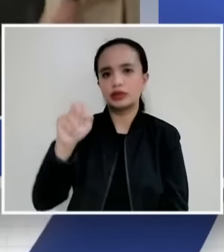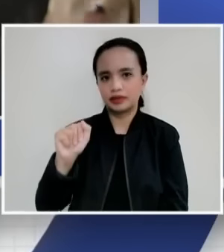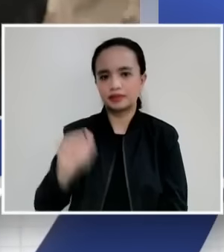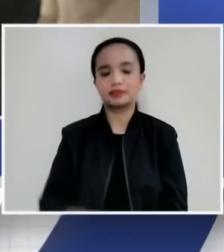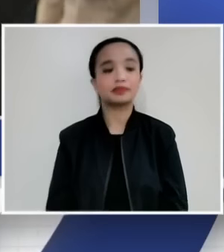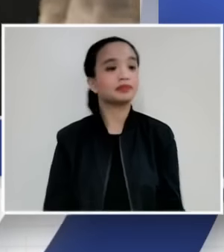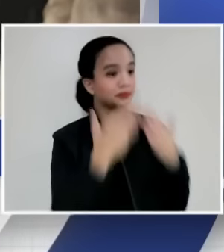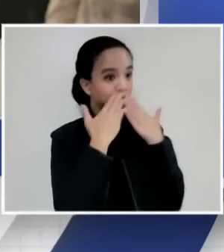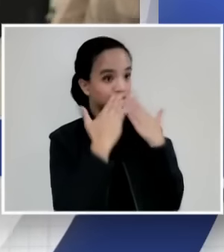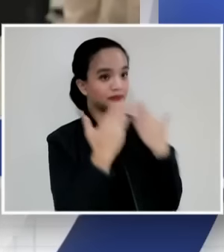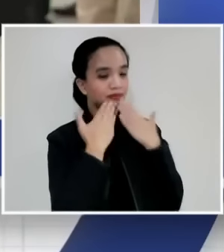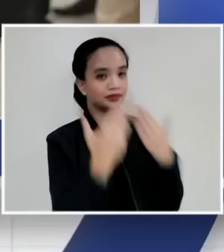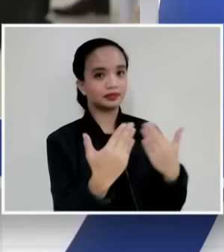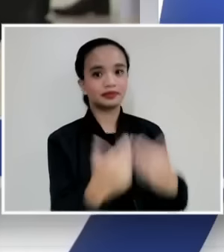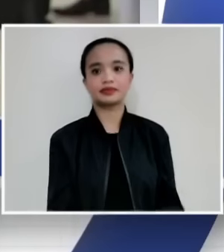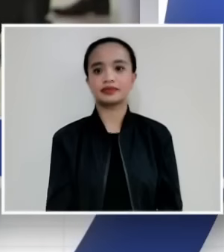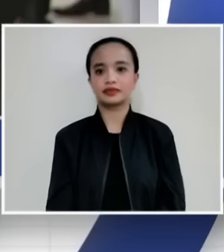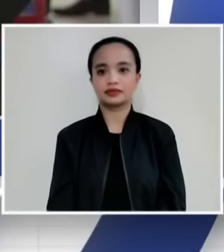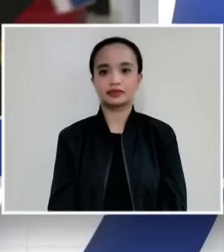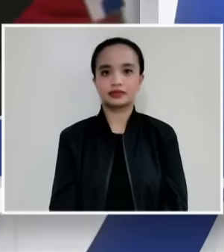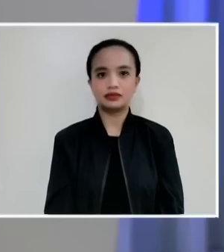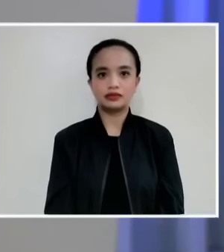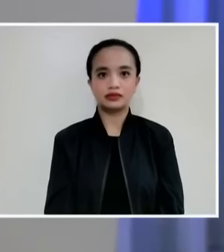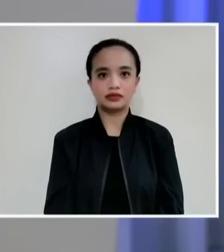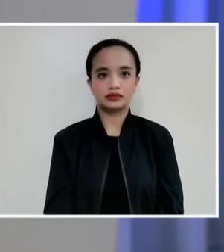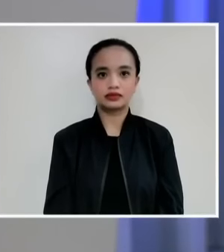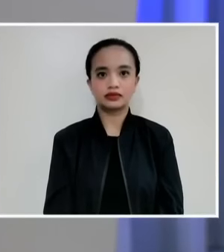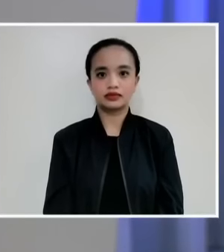salamat, Joyce Balancho.